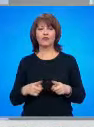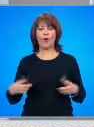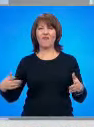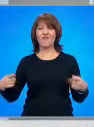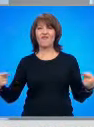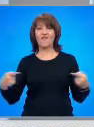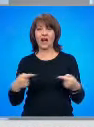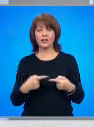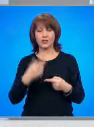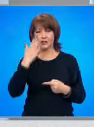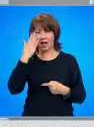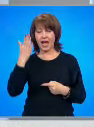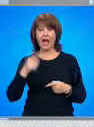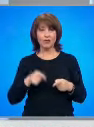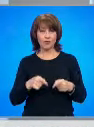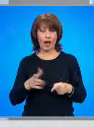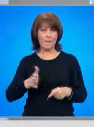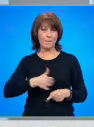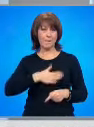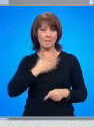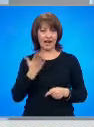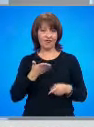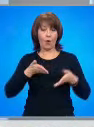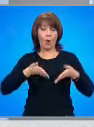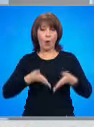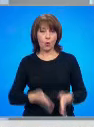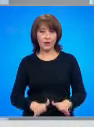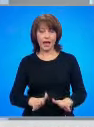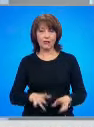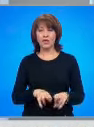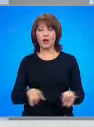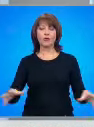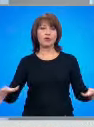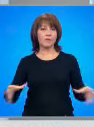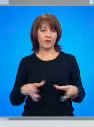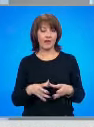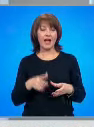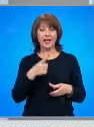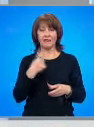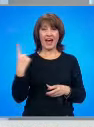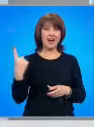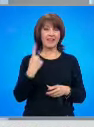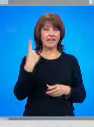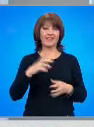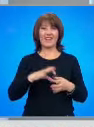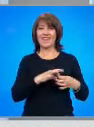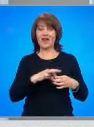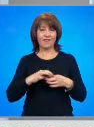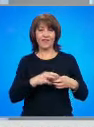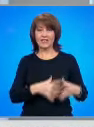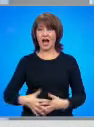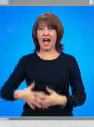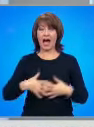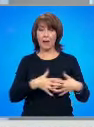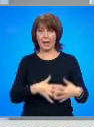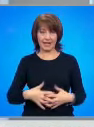Ако това мъртвородено Народно събрание, което единствената му спойка е Американското посолство, което командва партиите вътре в него, с